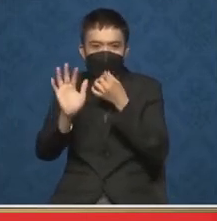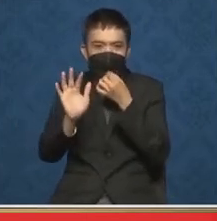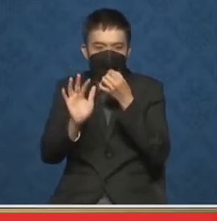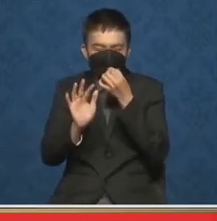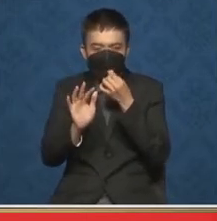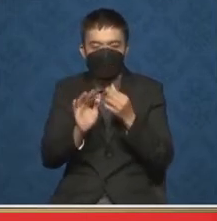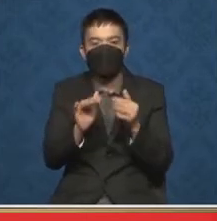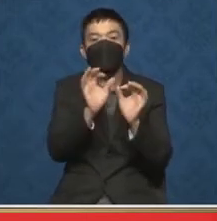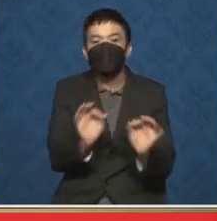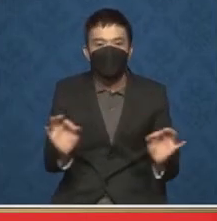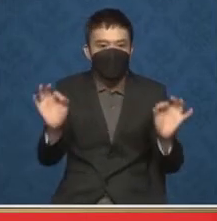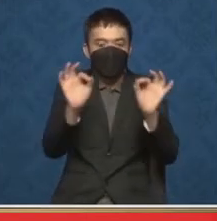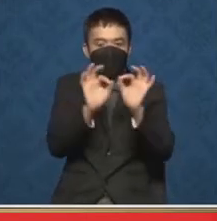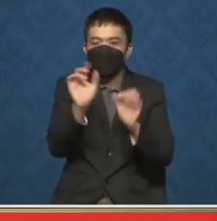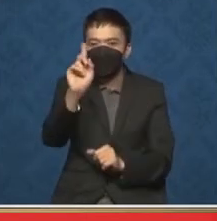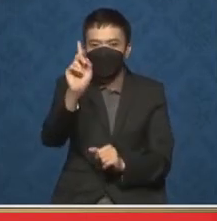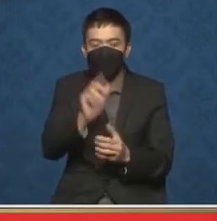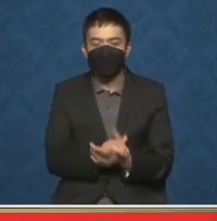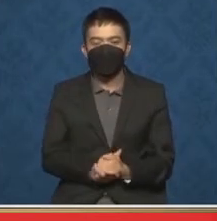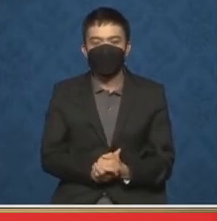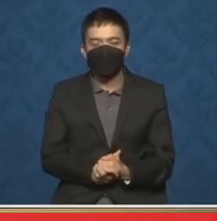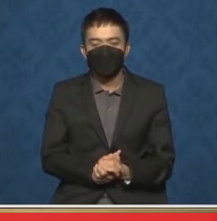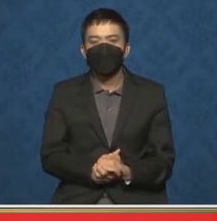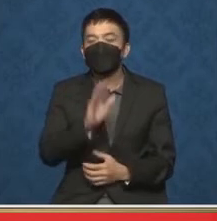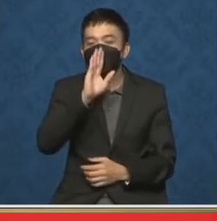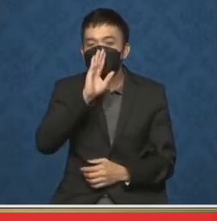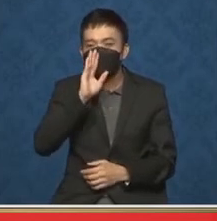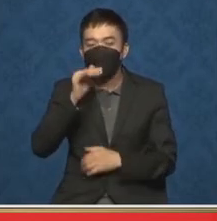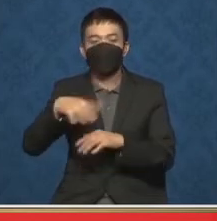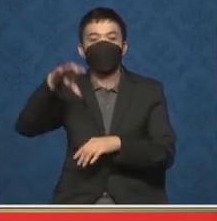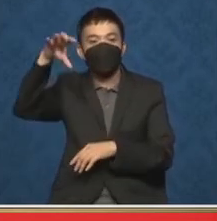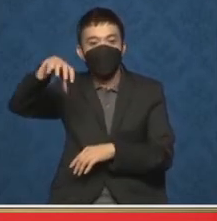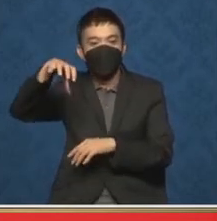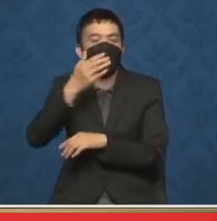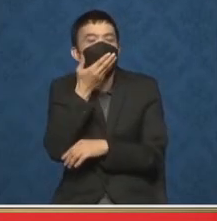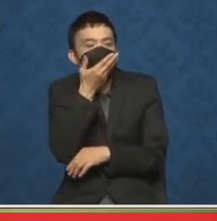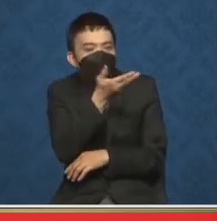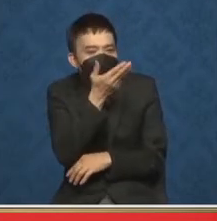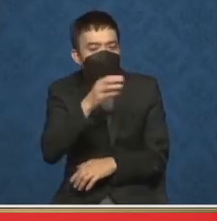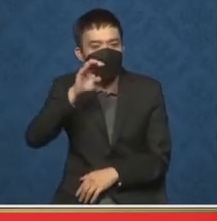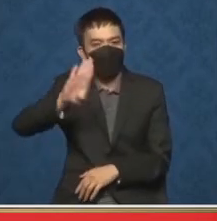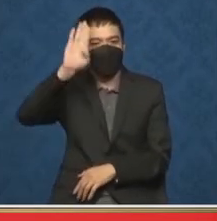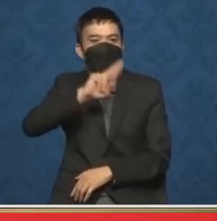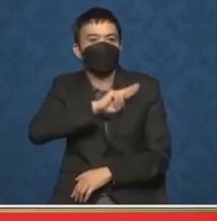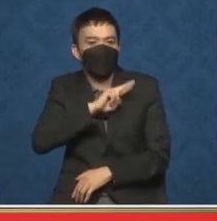แล้วกทสำคญยิ่งก็คือแ้จะมีการล้องขอจากบางอคกรหรอเอกกชนก็จ